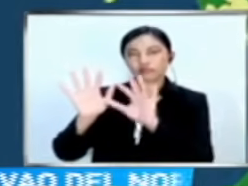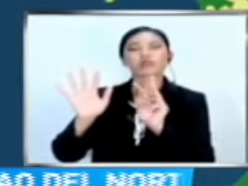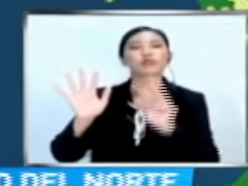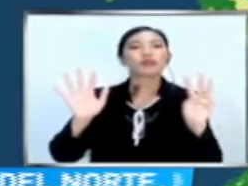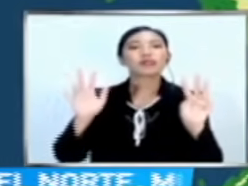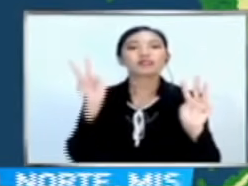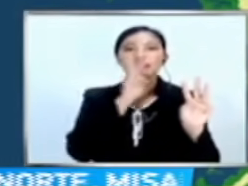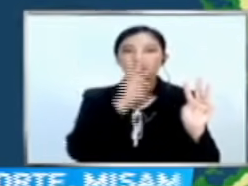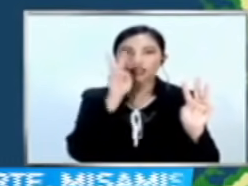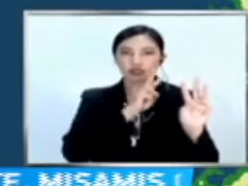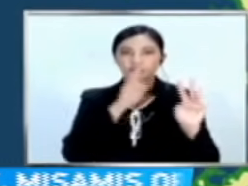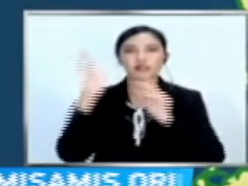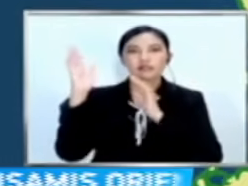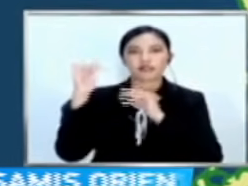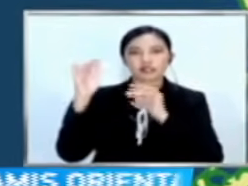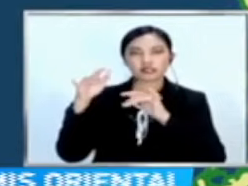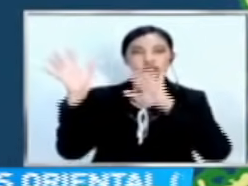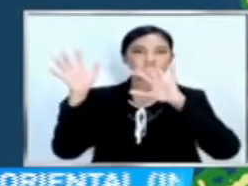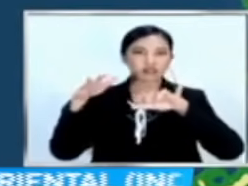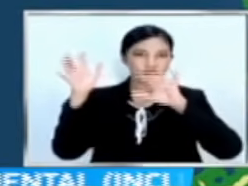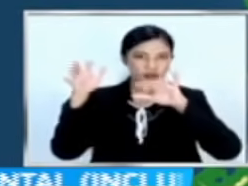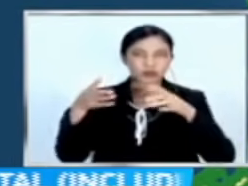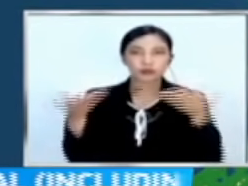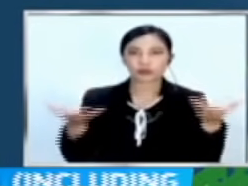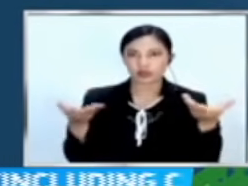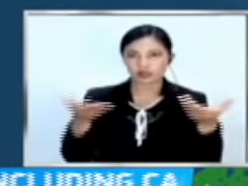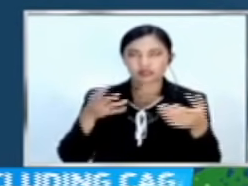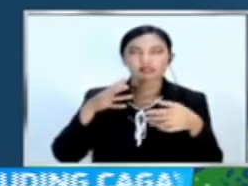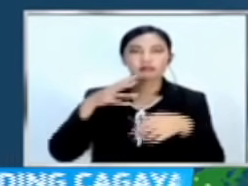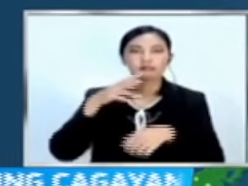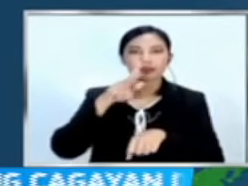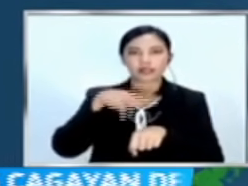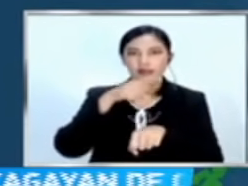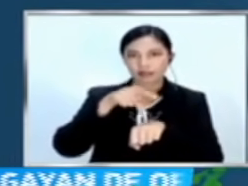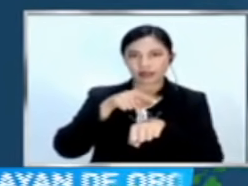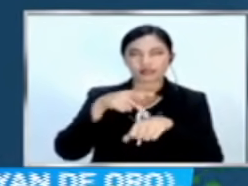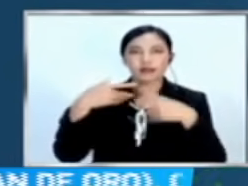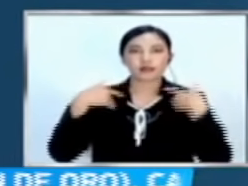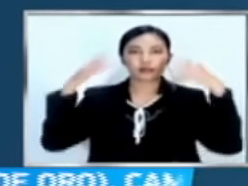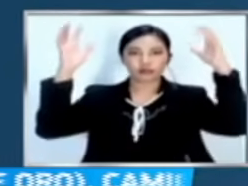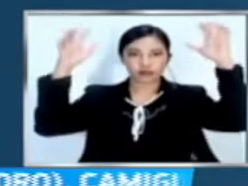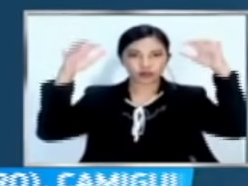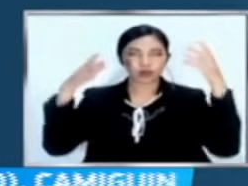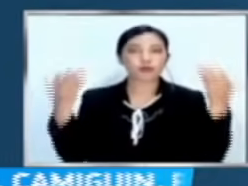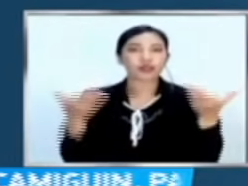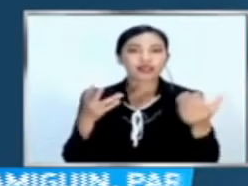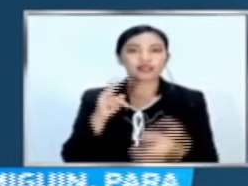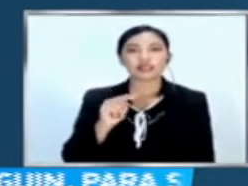asahan ang pag-uulan sa halos buong bansa. Asahan ding muli ang ulan sa ilang panig ng Metro Manila.